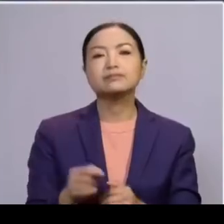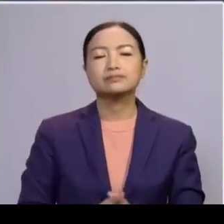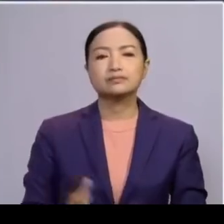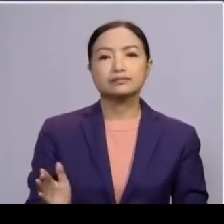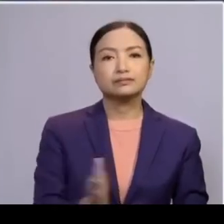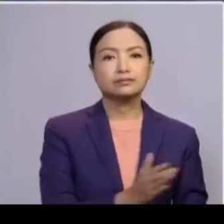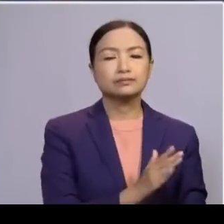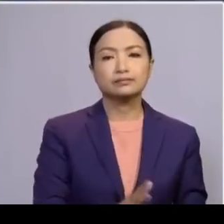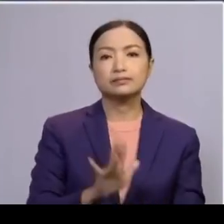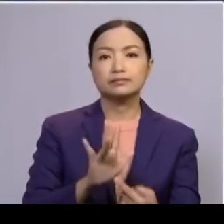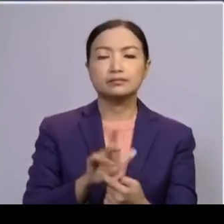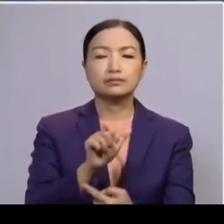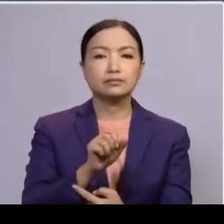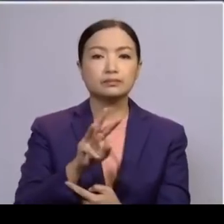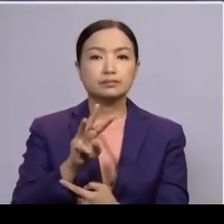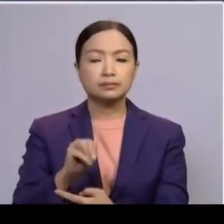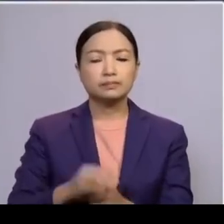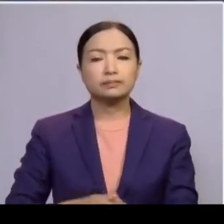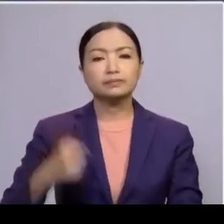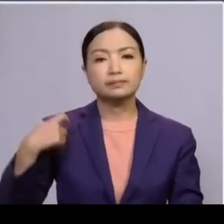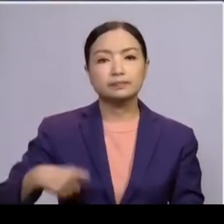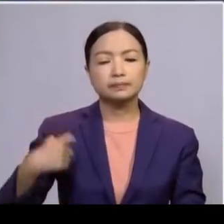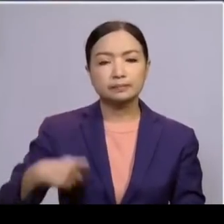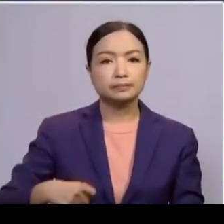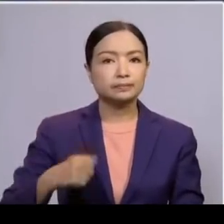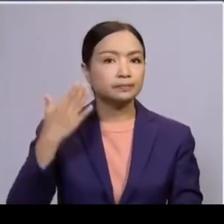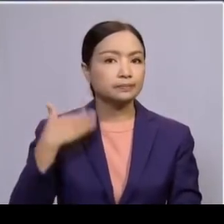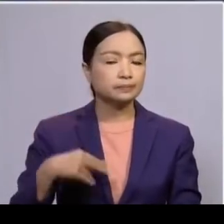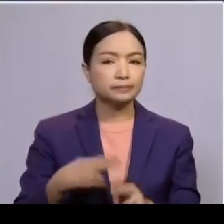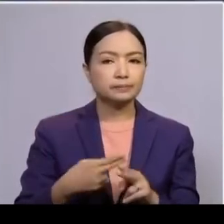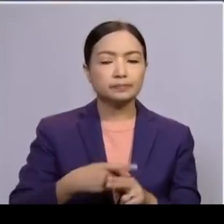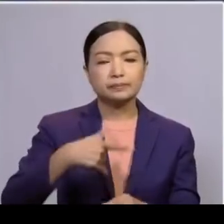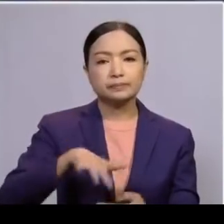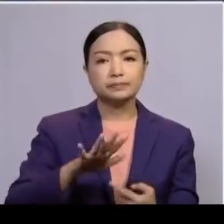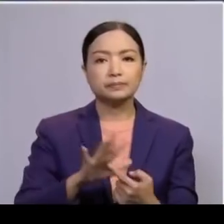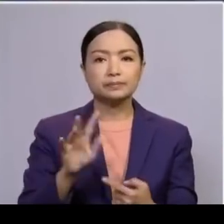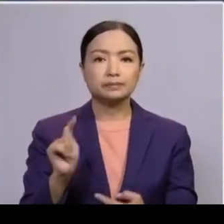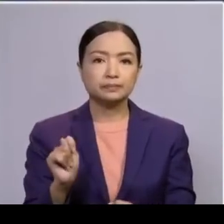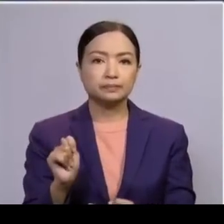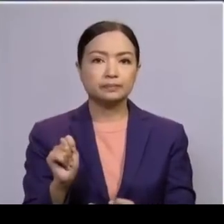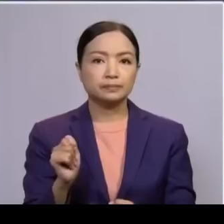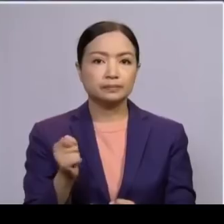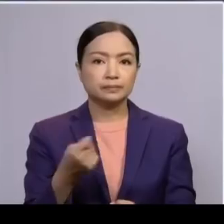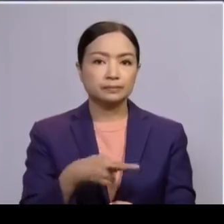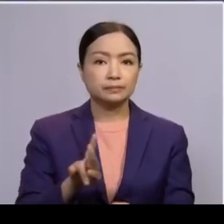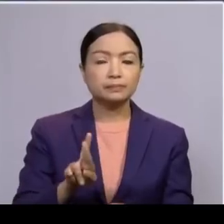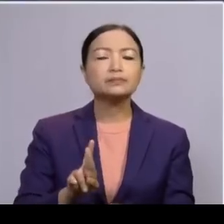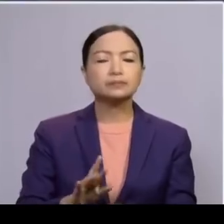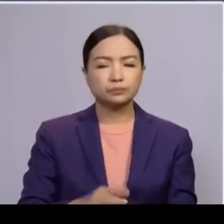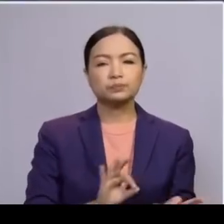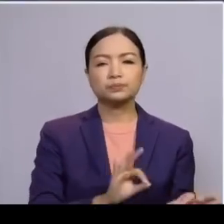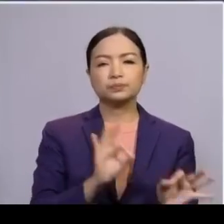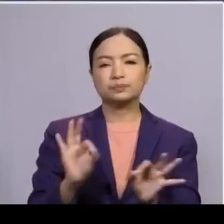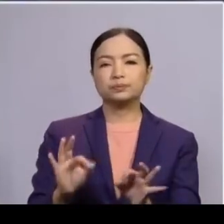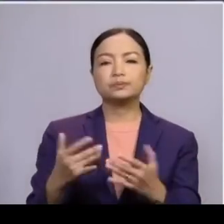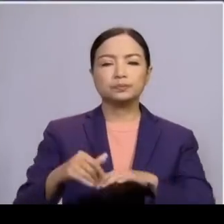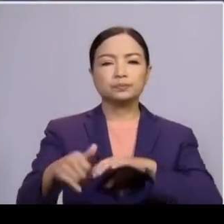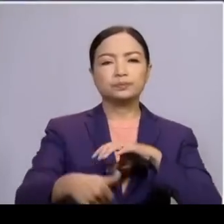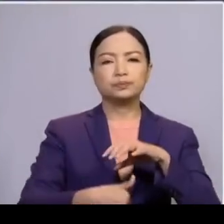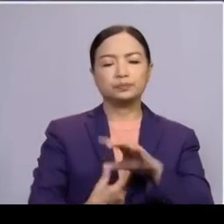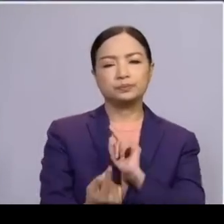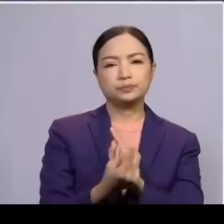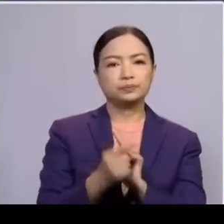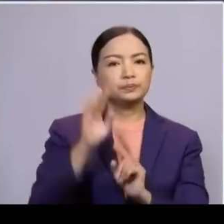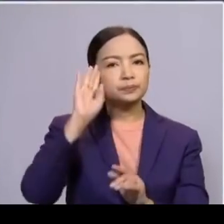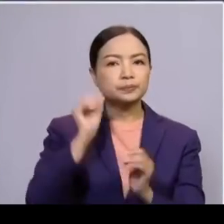มีของแอมไซยาไนด์ในส่วนของทนายภัทรนะฮะเลื่อนอีกแล้วนะฮะสำหรับการจะมารับทราบข้อกล่าวหานะครับซึ่งเป็นการเปิด